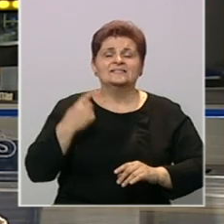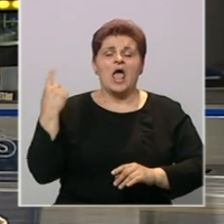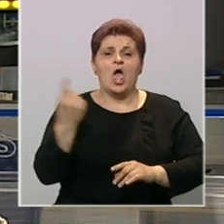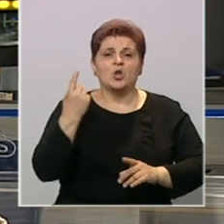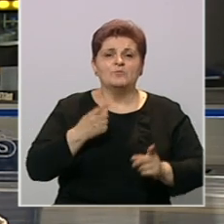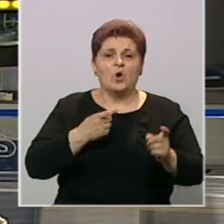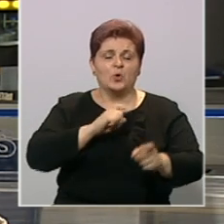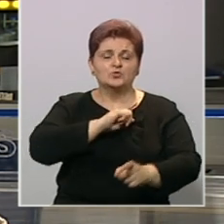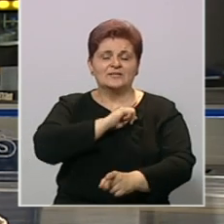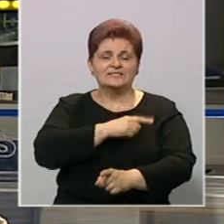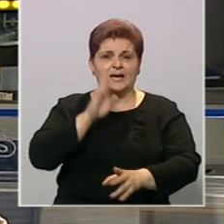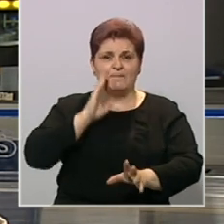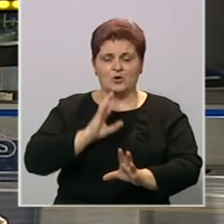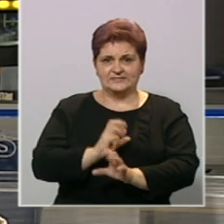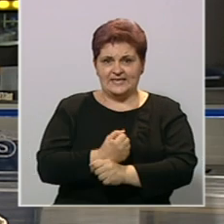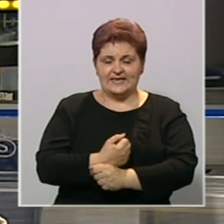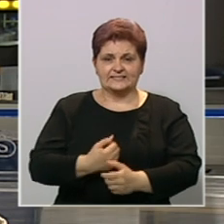snaga BiH.